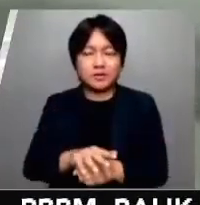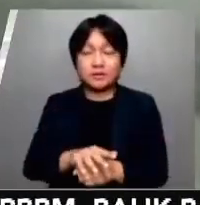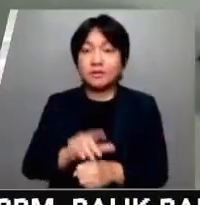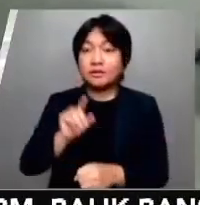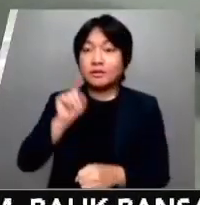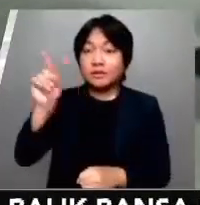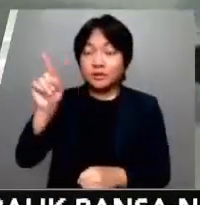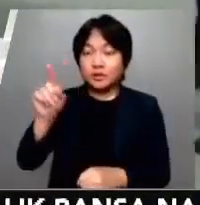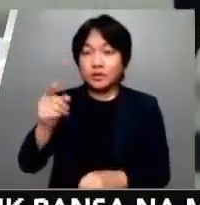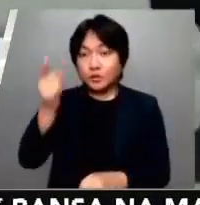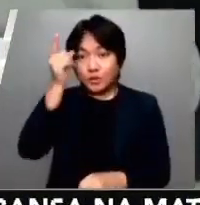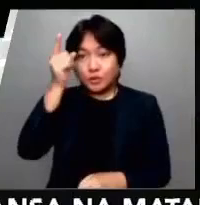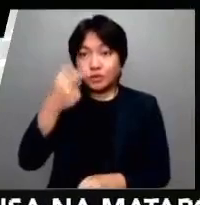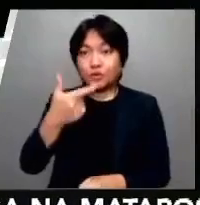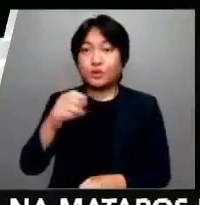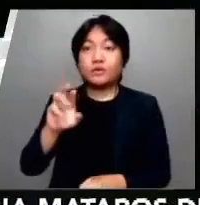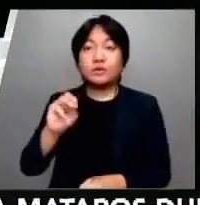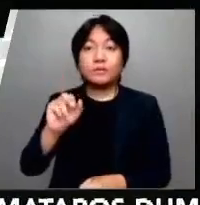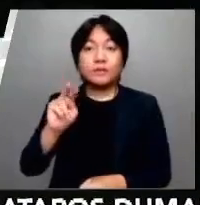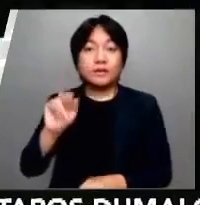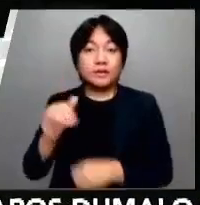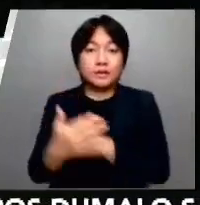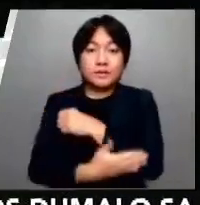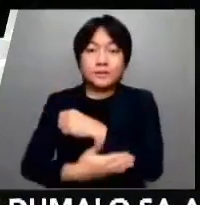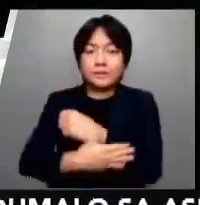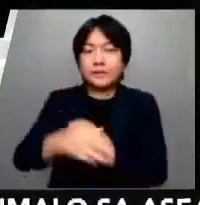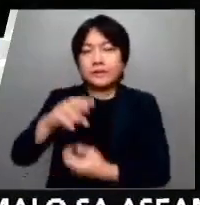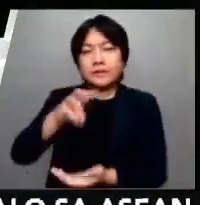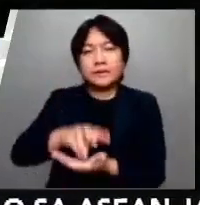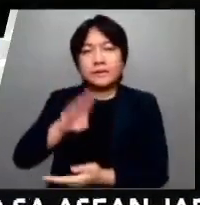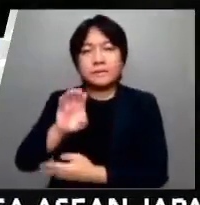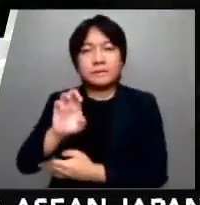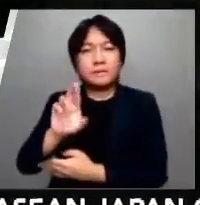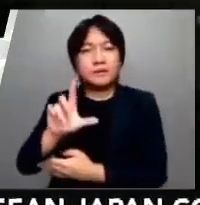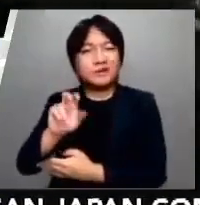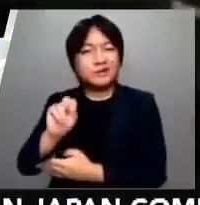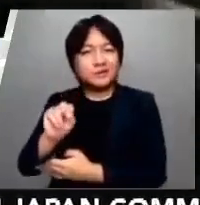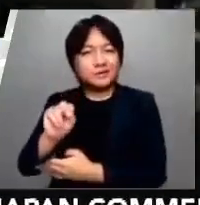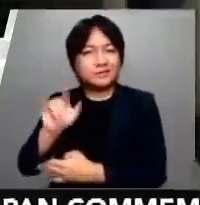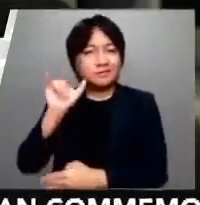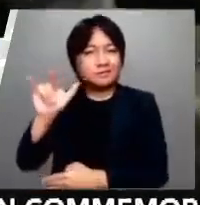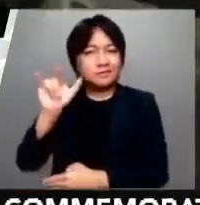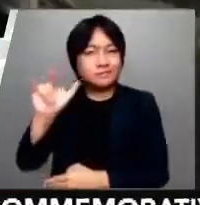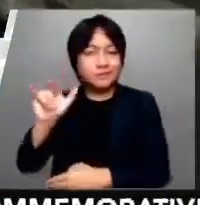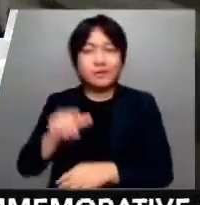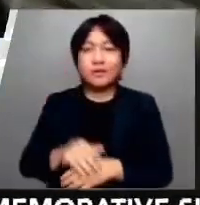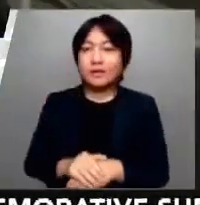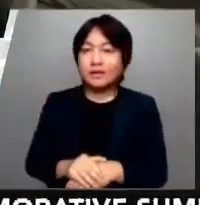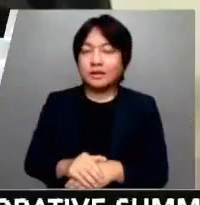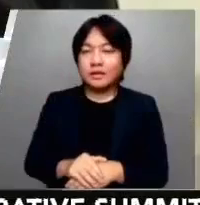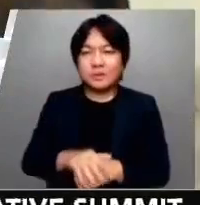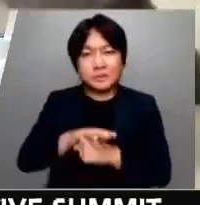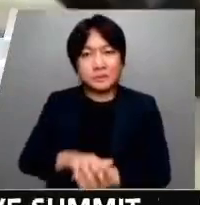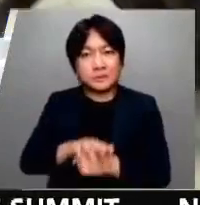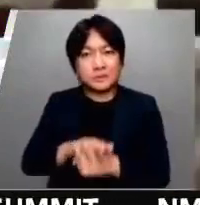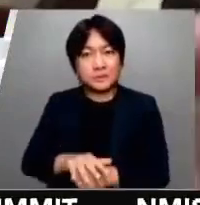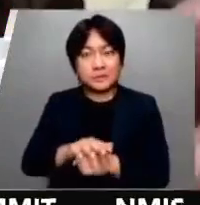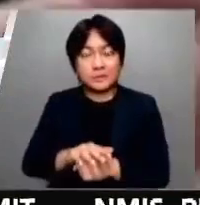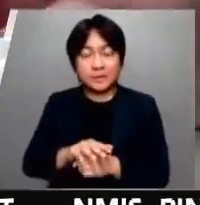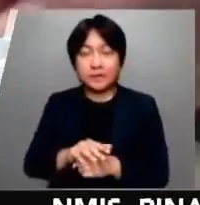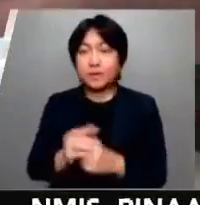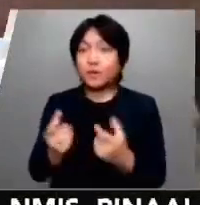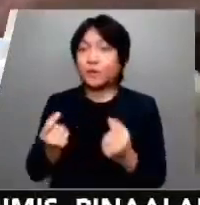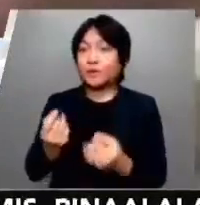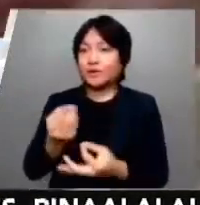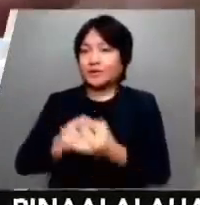mga cuddle dog sa Berlin, Germany, o airport. Pwede i-hug o kaya'y i-pet ang therapy dogs na